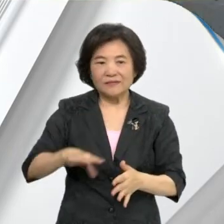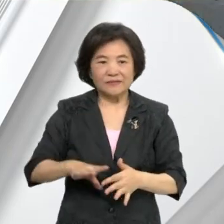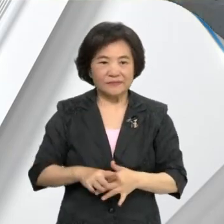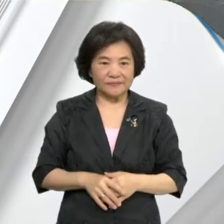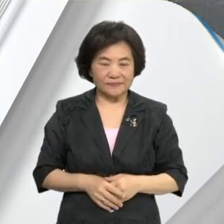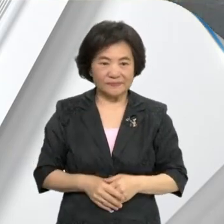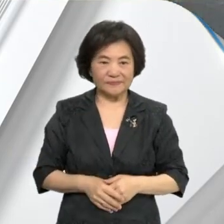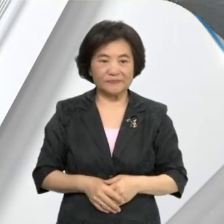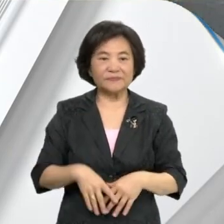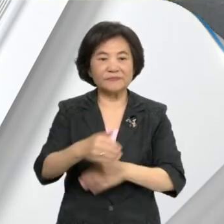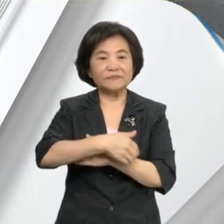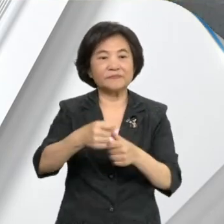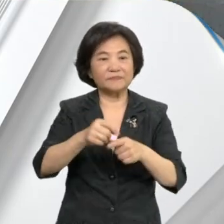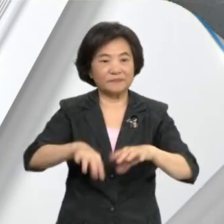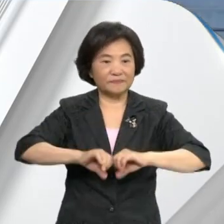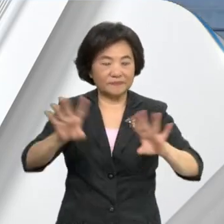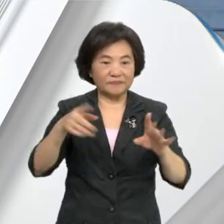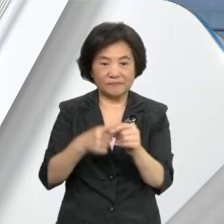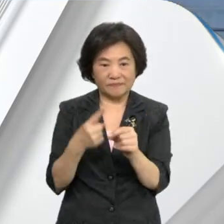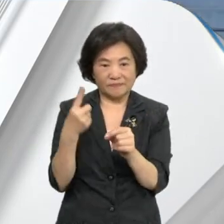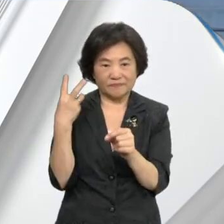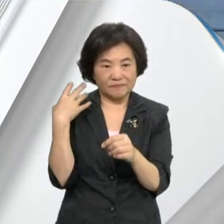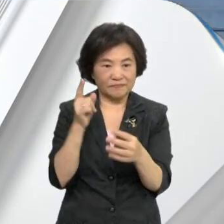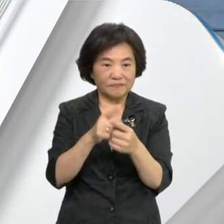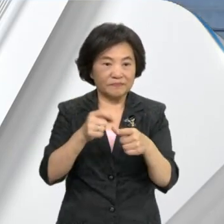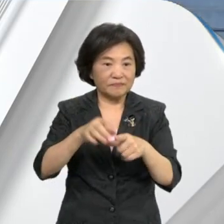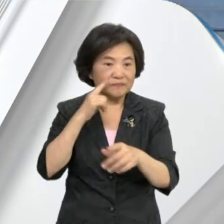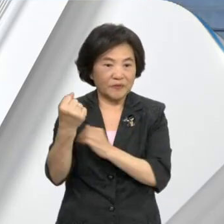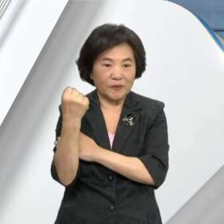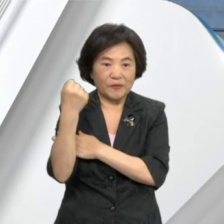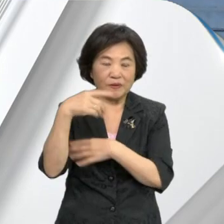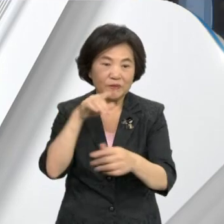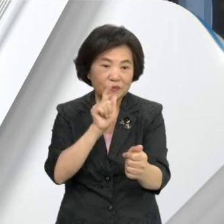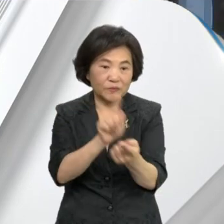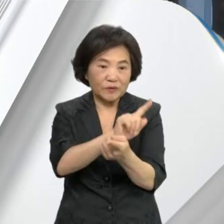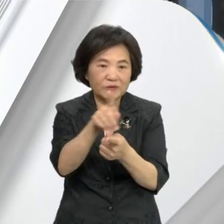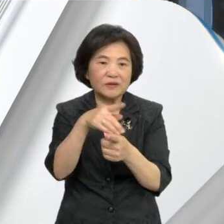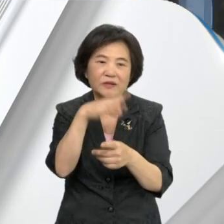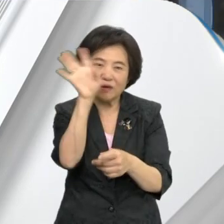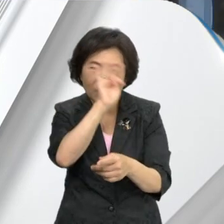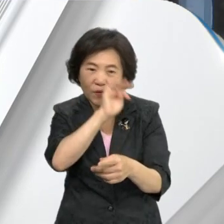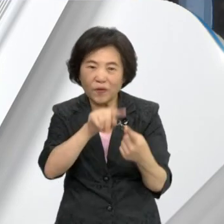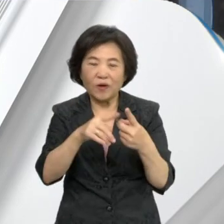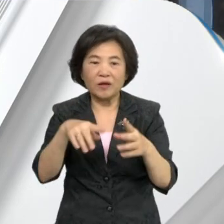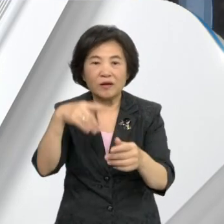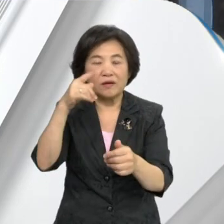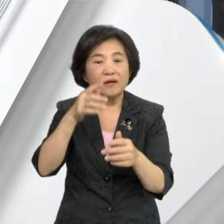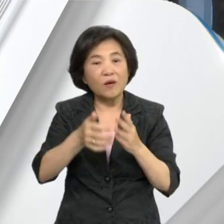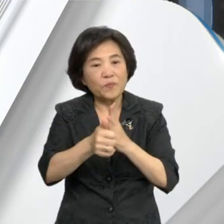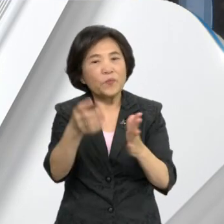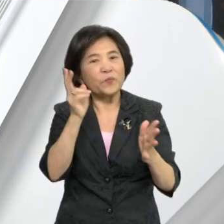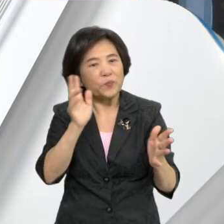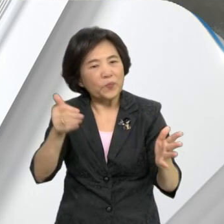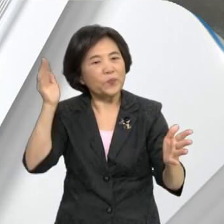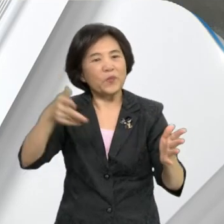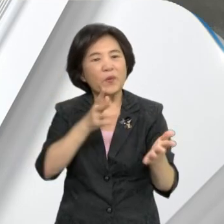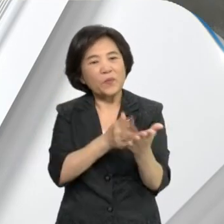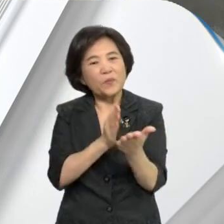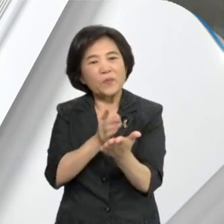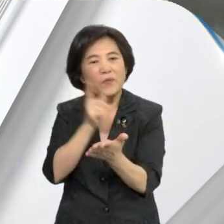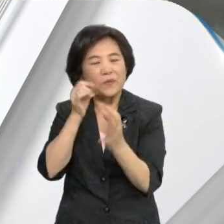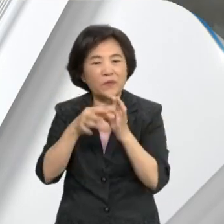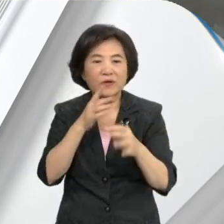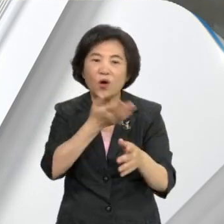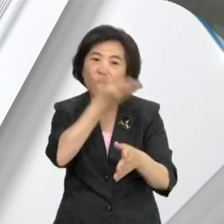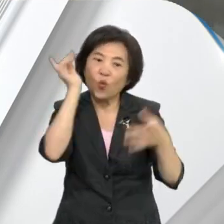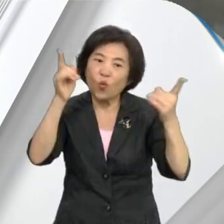识。 昨天向公所表示，按旧年来，公所积极培训田挑同土壤人才，特别开发昨天设立行体验